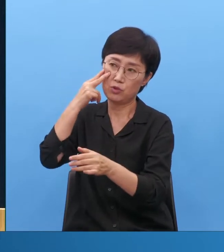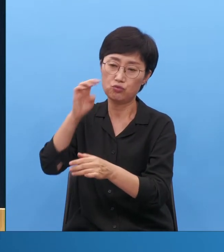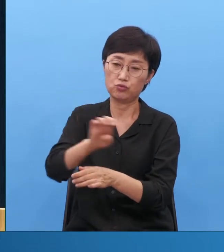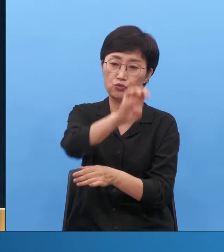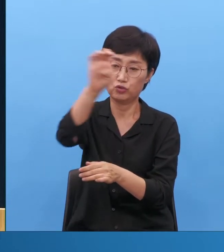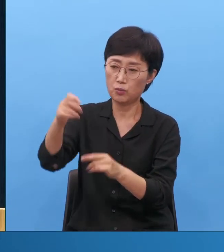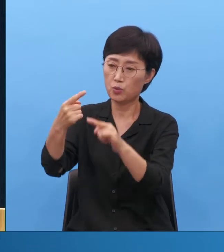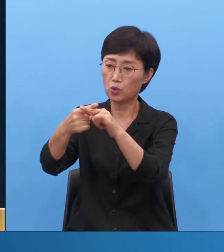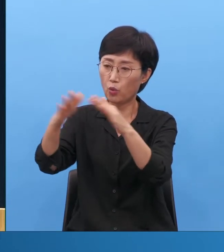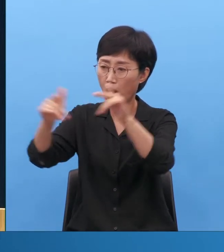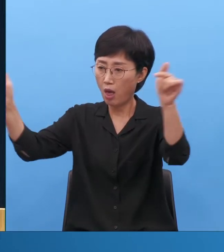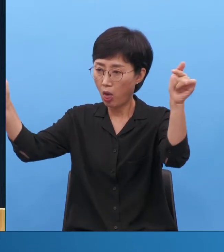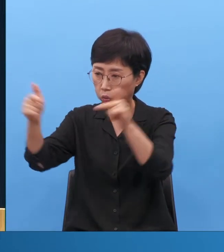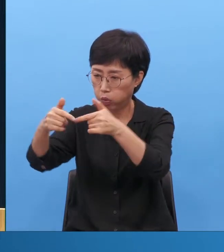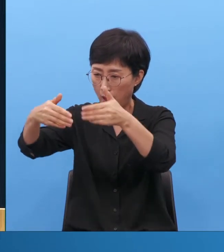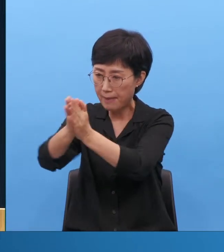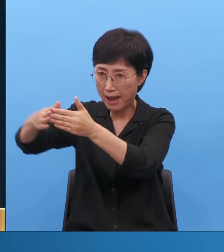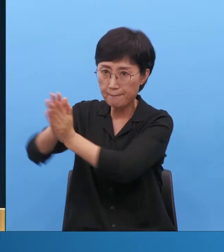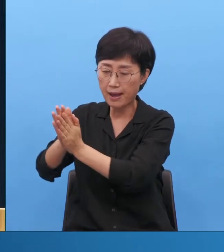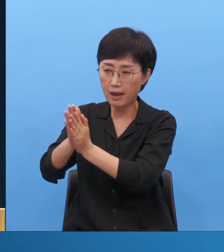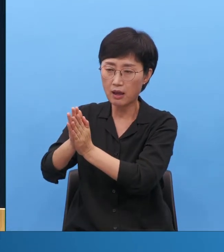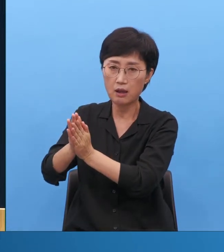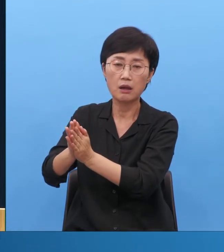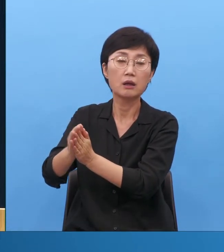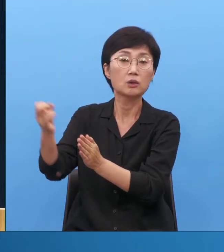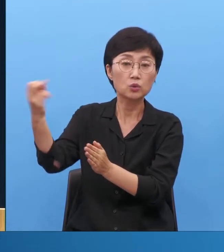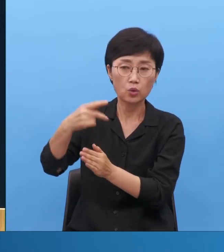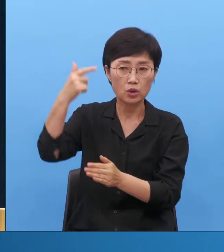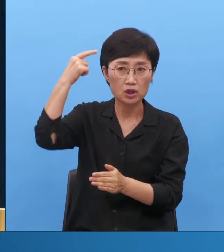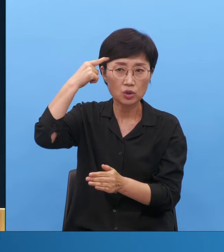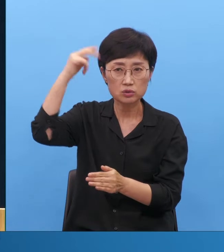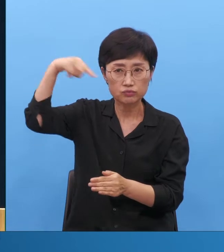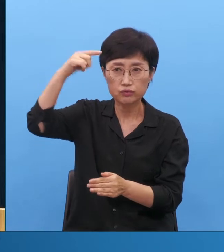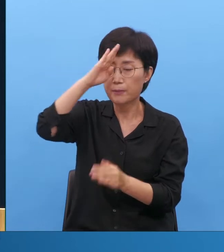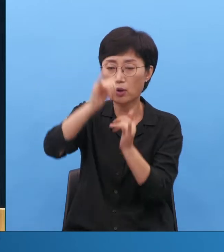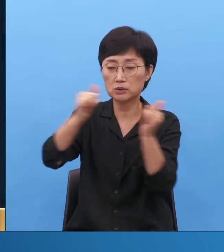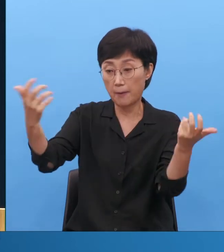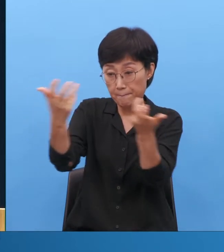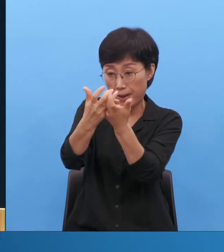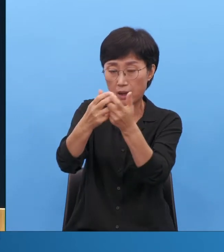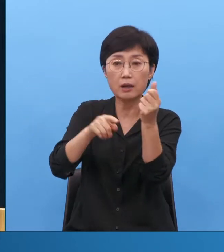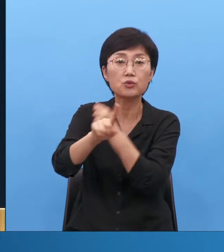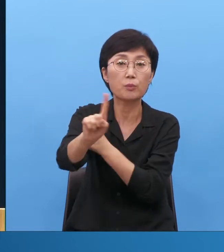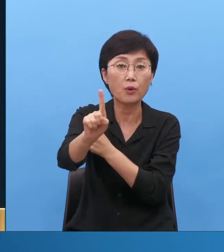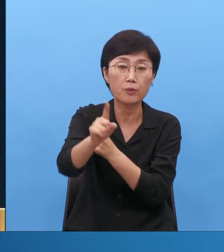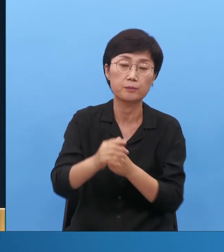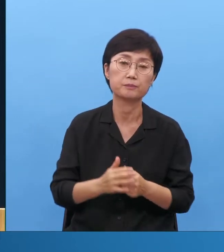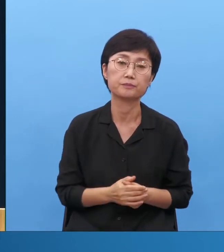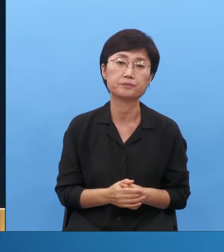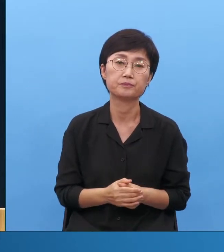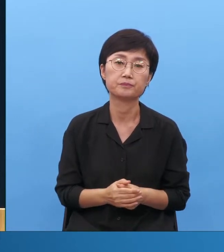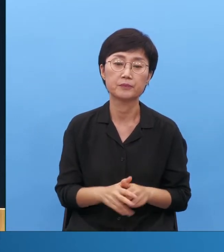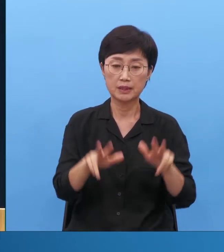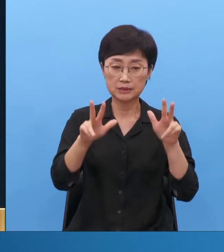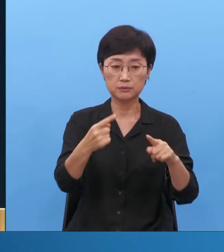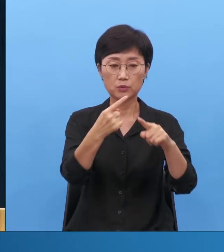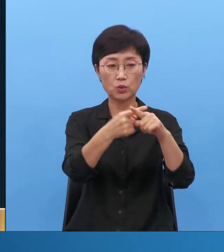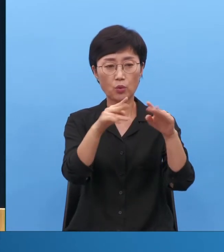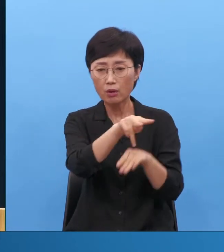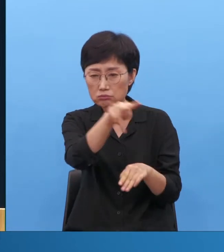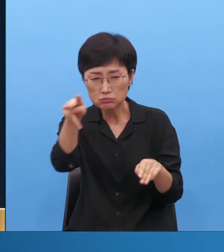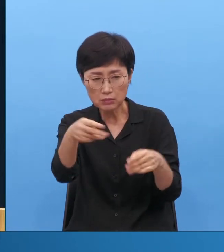우글거립니까? Why are churches in the developed world closing down, and why is it that it is filled with mental disorder patients? 지금 문 닫는 교회 너무